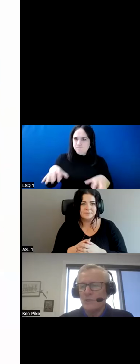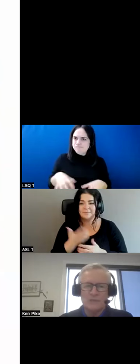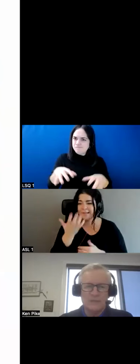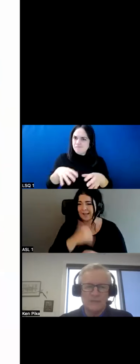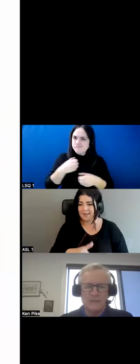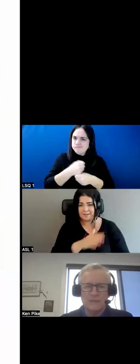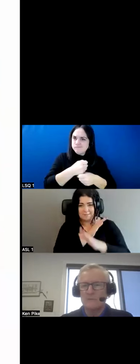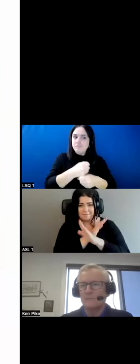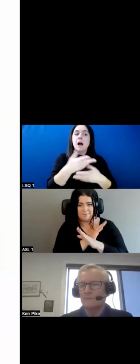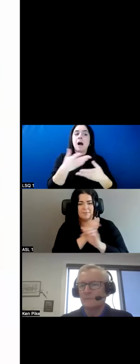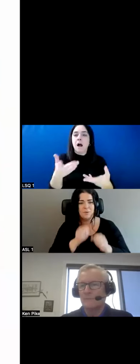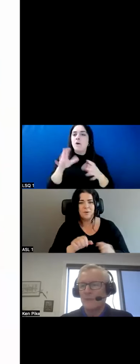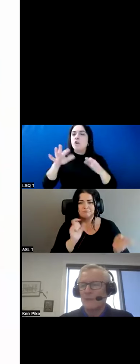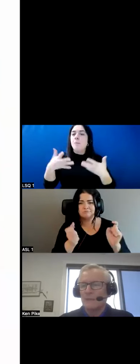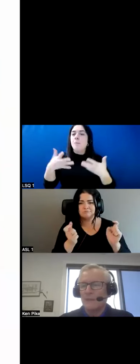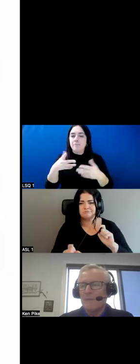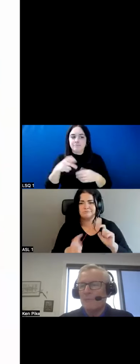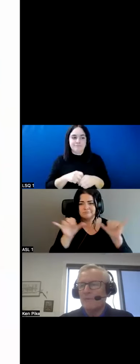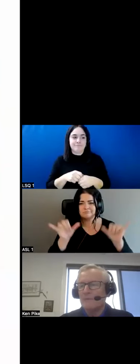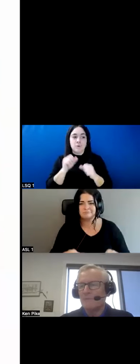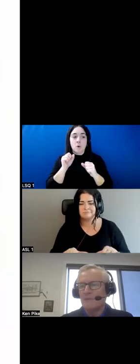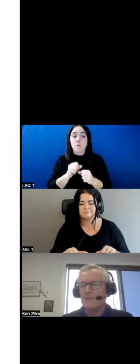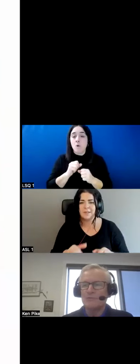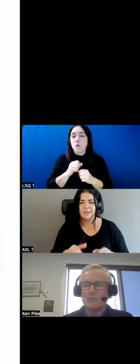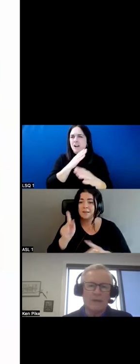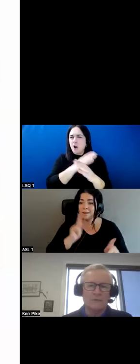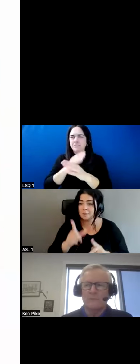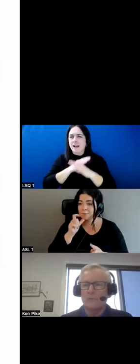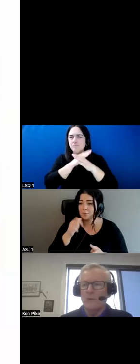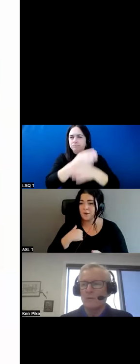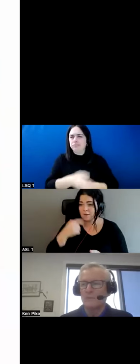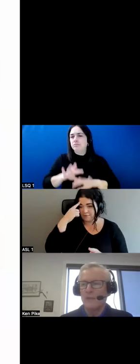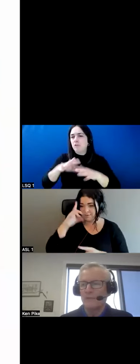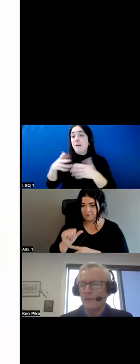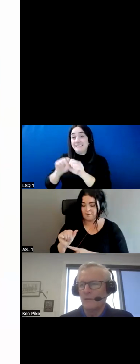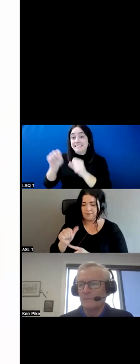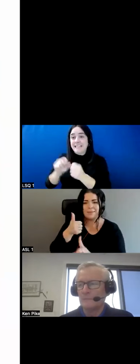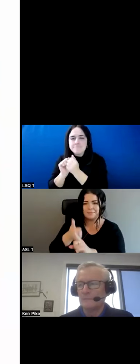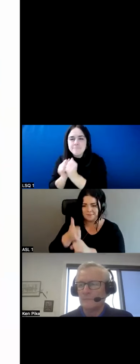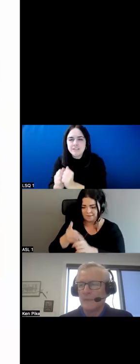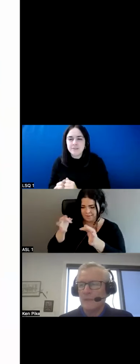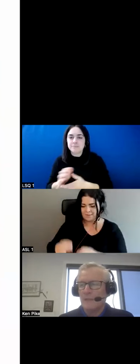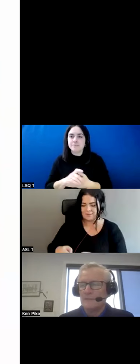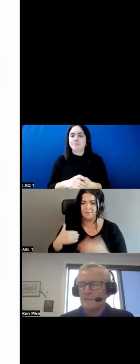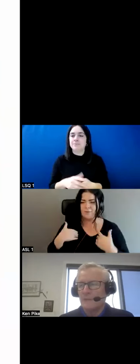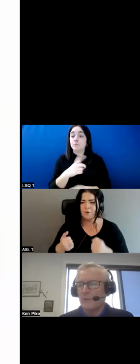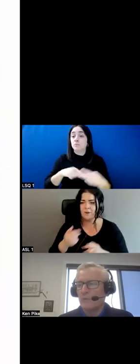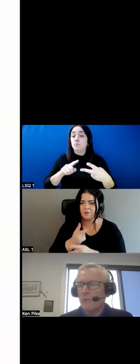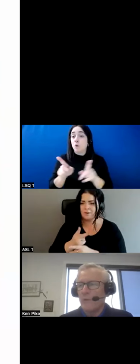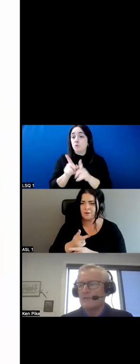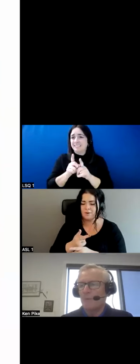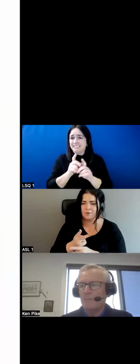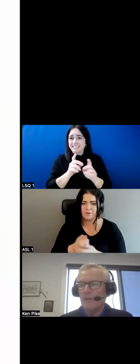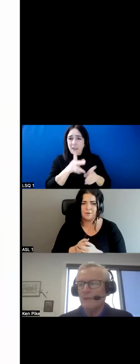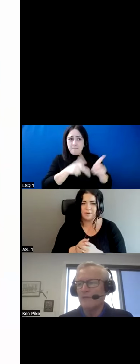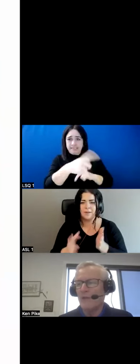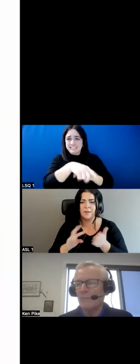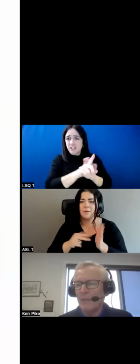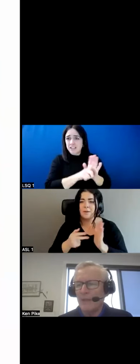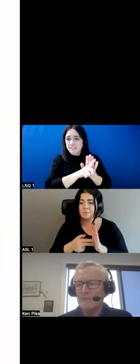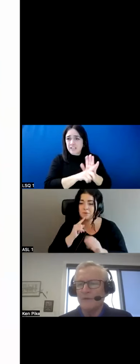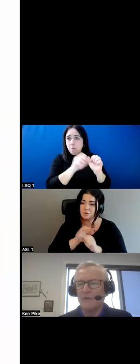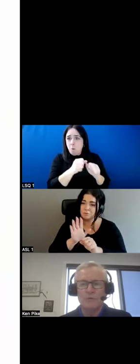1. Vous pouvez aider à éliminer les obstacles en modifiant le système. Laissez les personnes avec des déficiences intellectuelles gérer leurs propres soins de